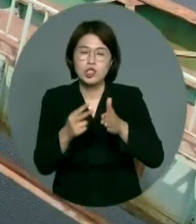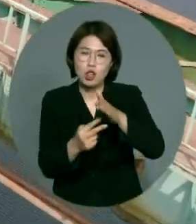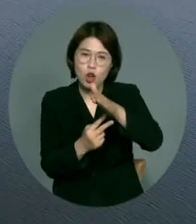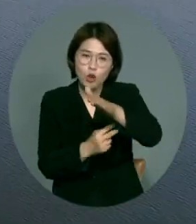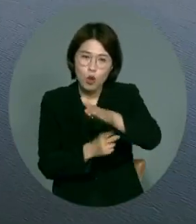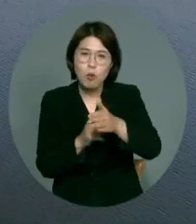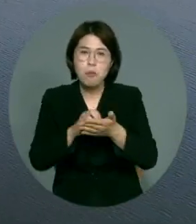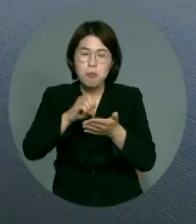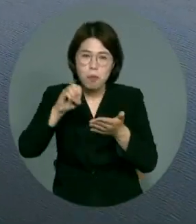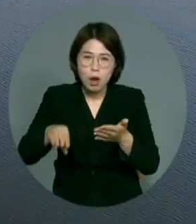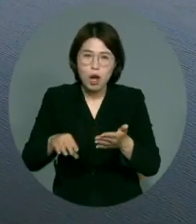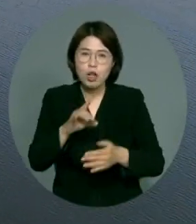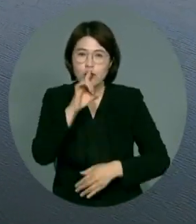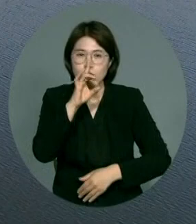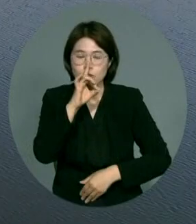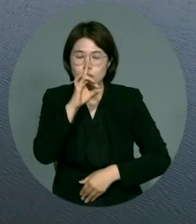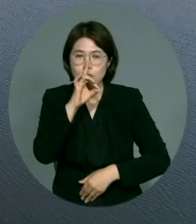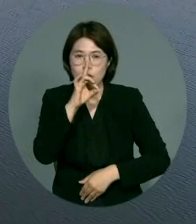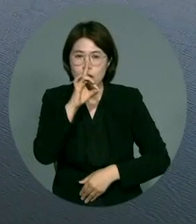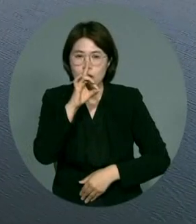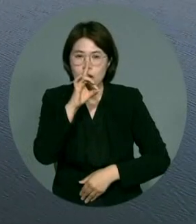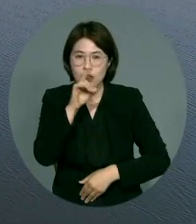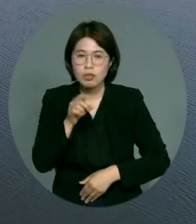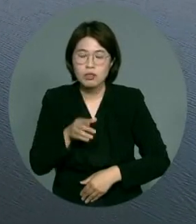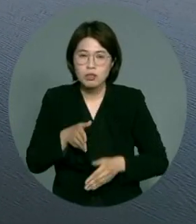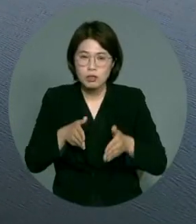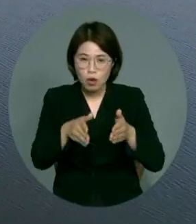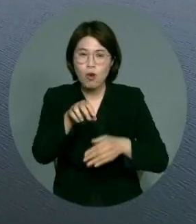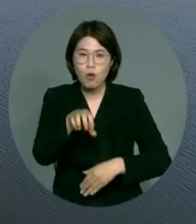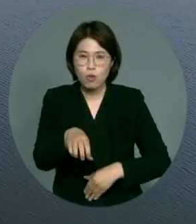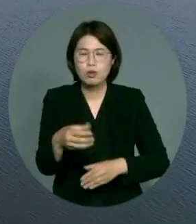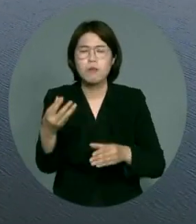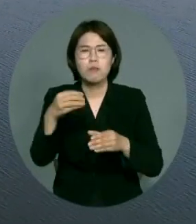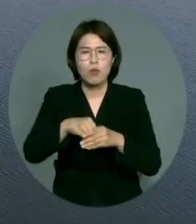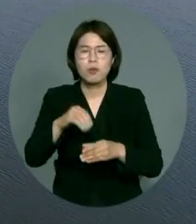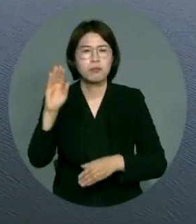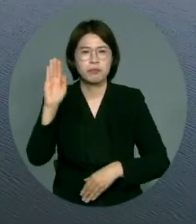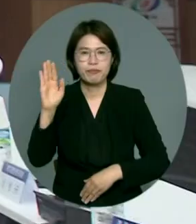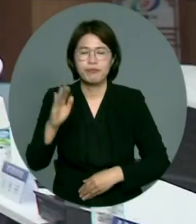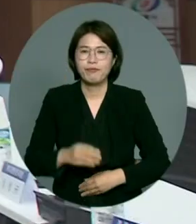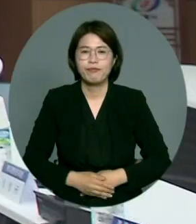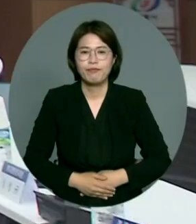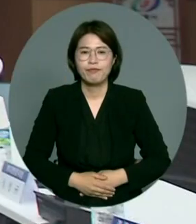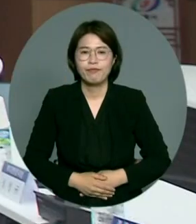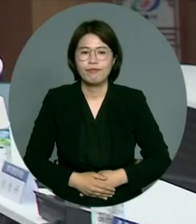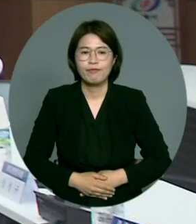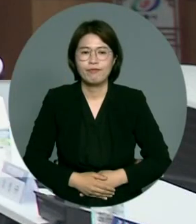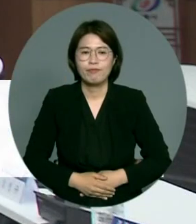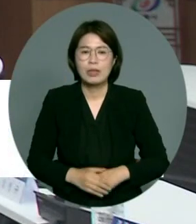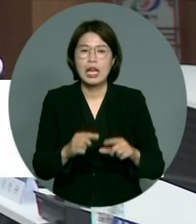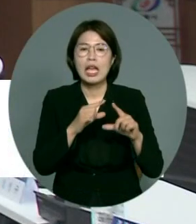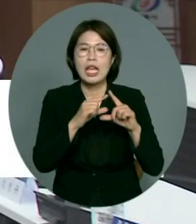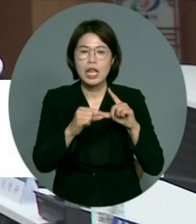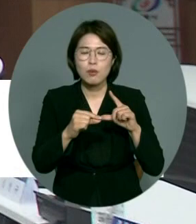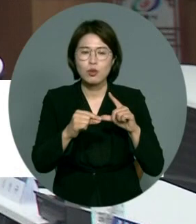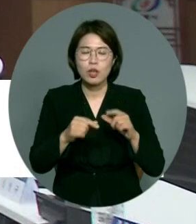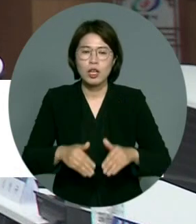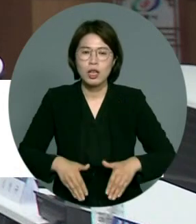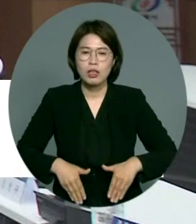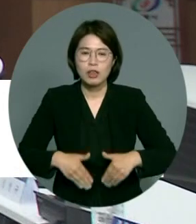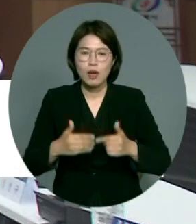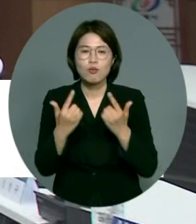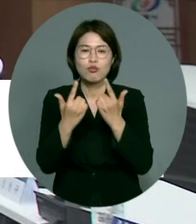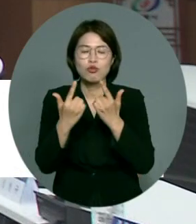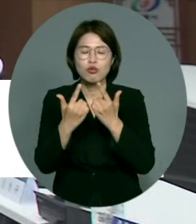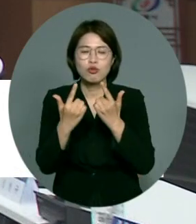제거된 예 중앙선 패션 구간은 이번 계획에 포함되지 않았습니다 일부는 이제 남북 연결도로 때문에 책을